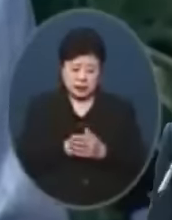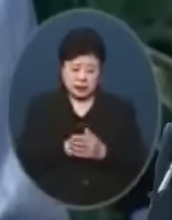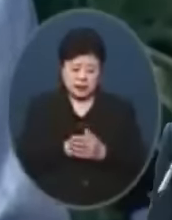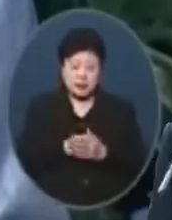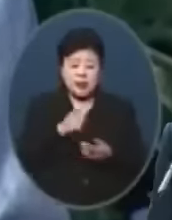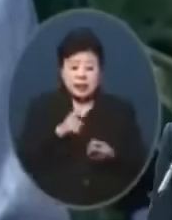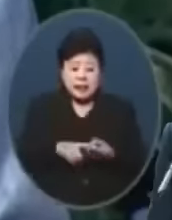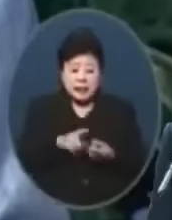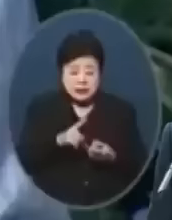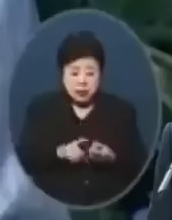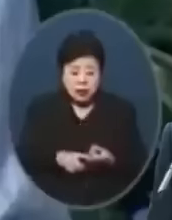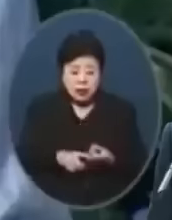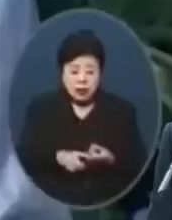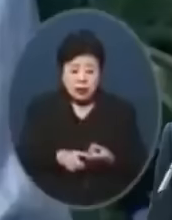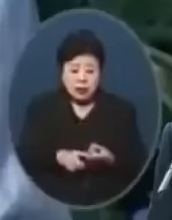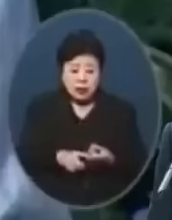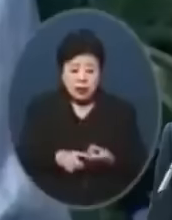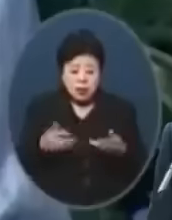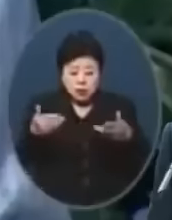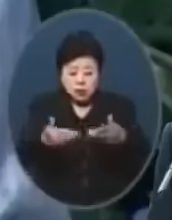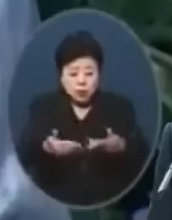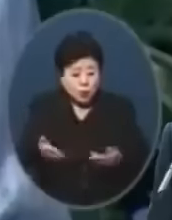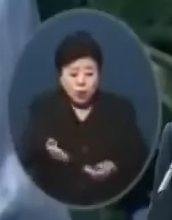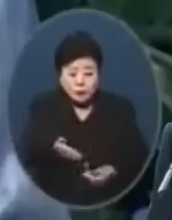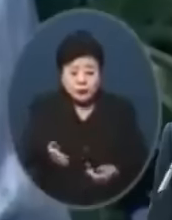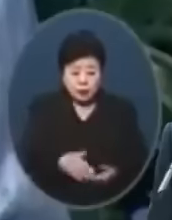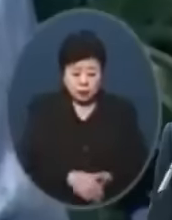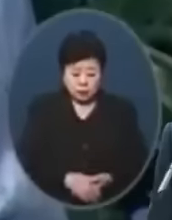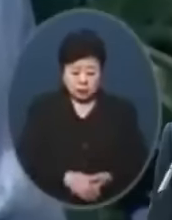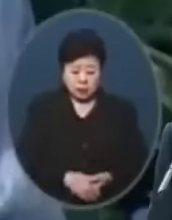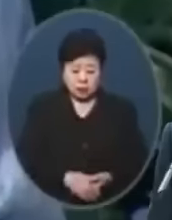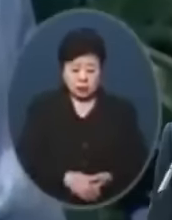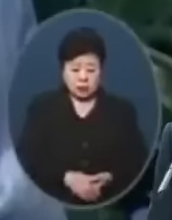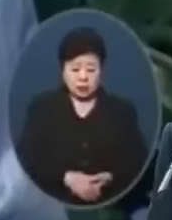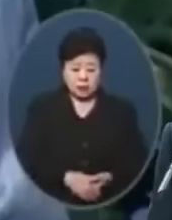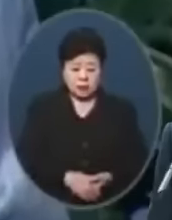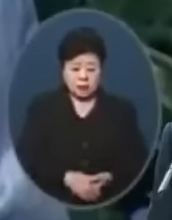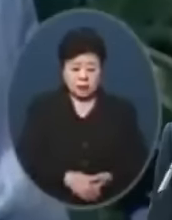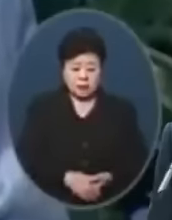그게 대가를 매길 수가 없습니다.